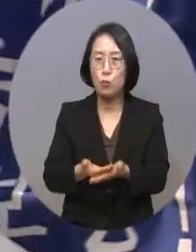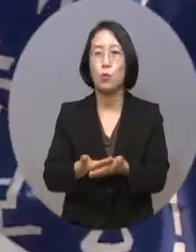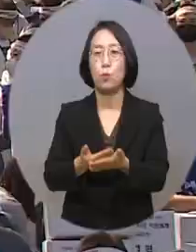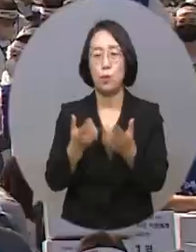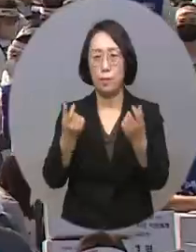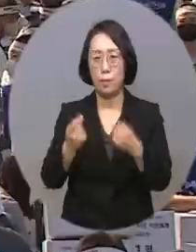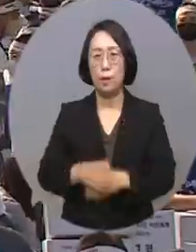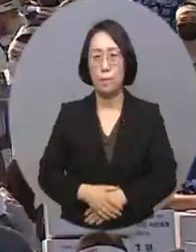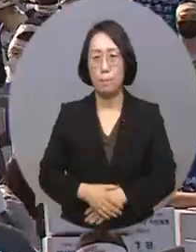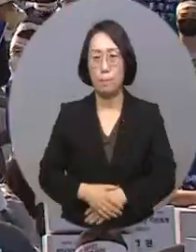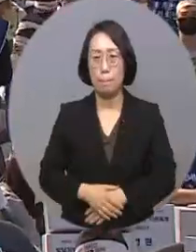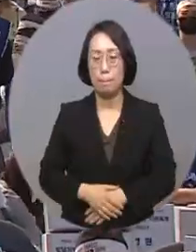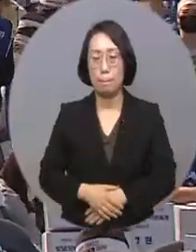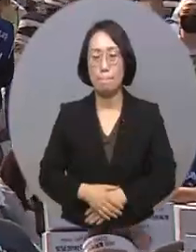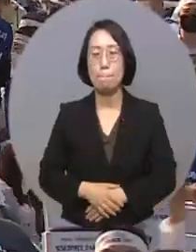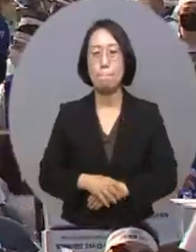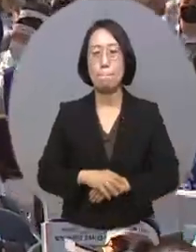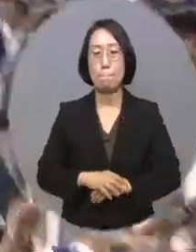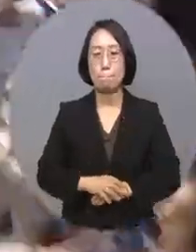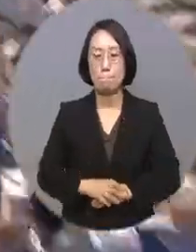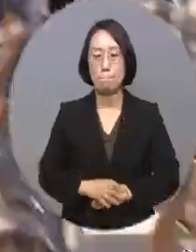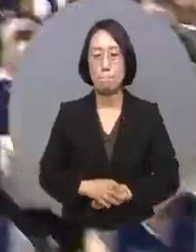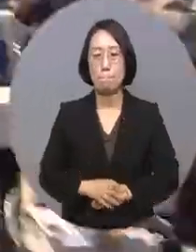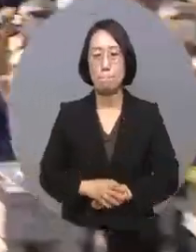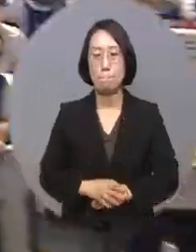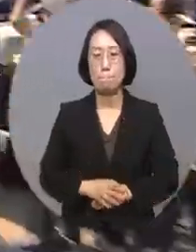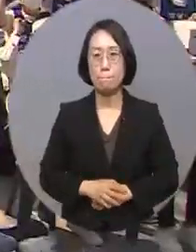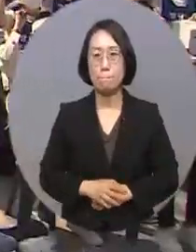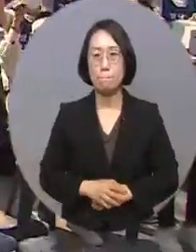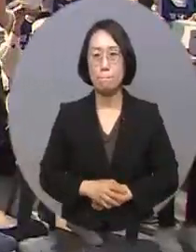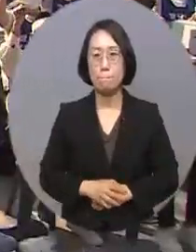시점입니다. 복지TV 뉴스 박성용입니다.